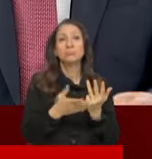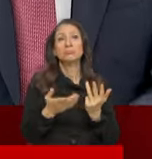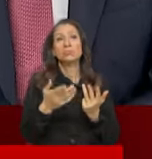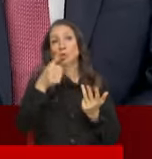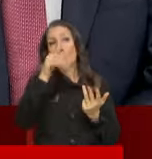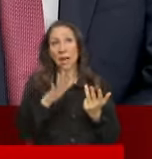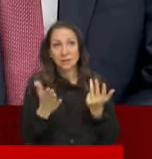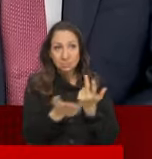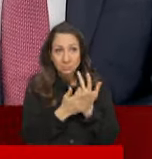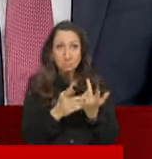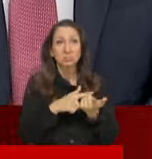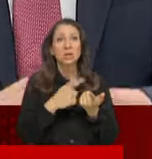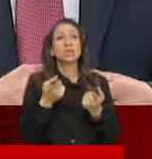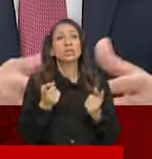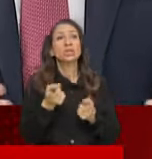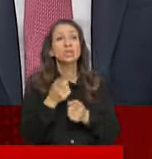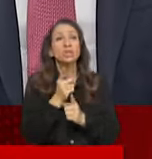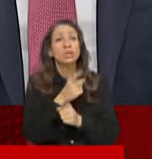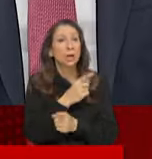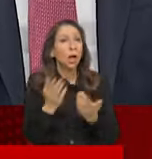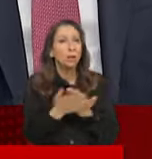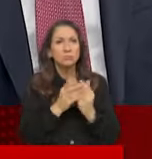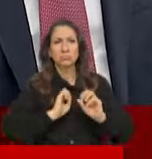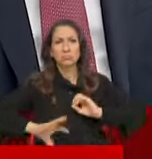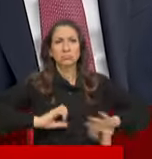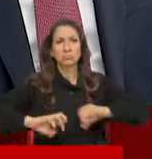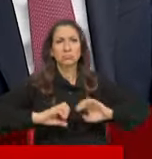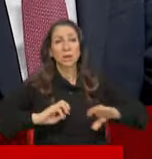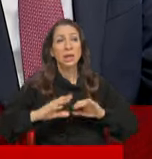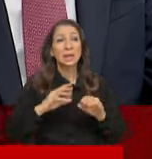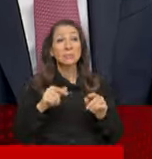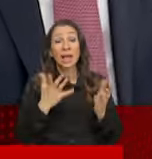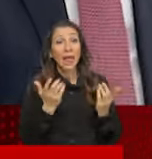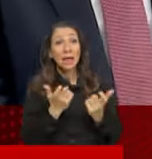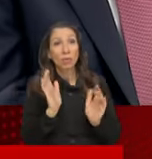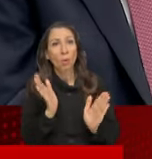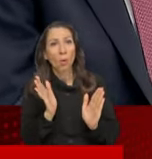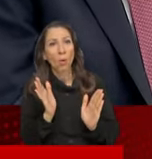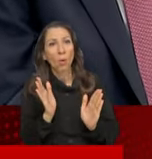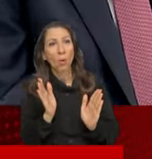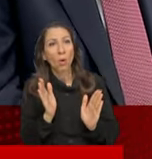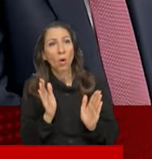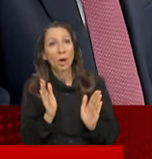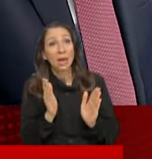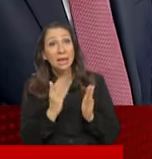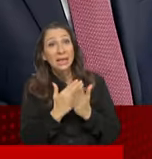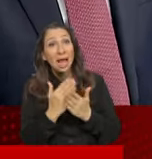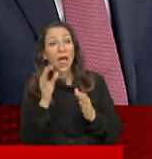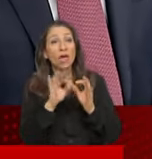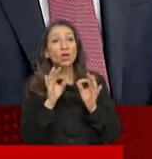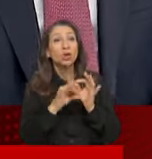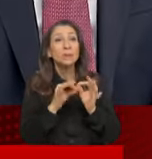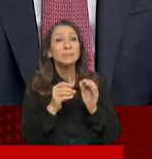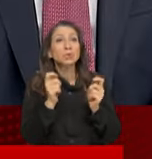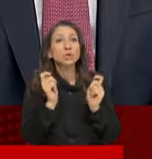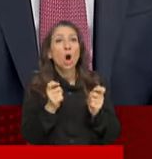söyleyim doğalgaz yardımı çeşitli çeşitli yardım yaptılar şimdi olay Nereye evriliyor yani giderek ekonomik şartlar